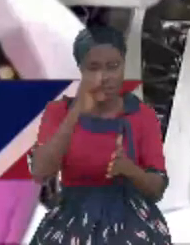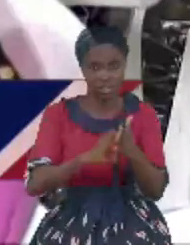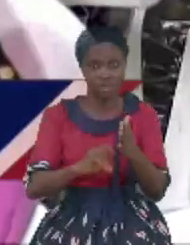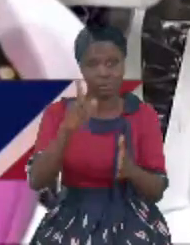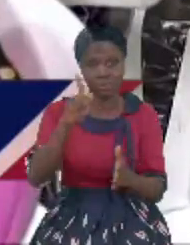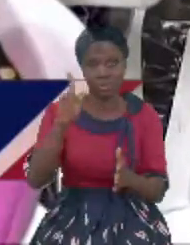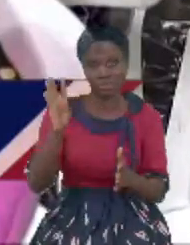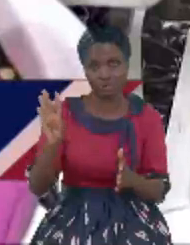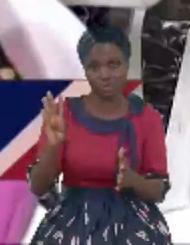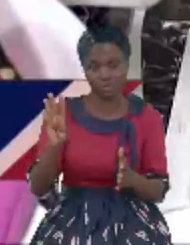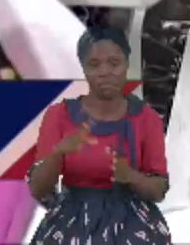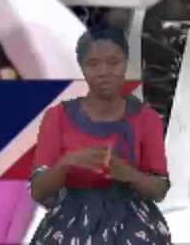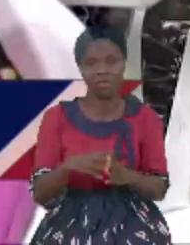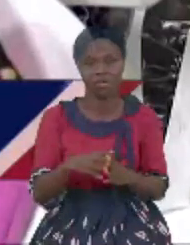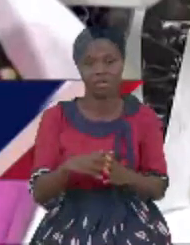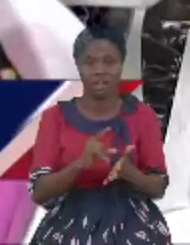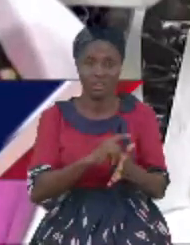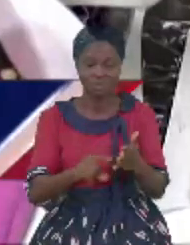Matthieu 24,